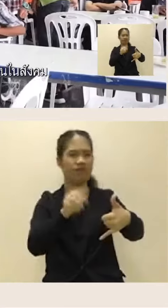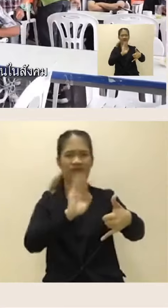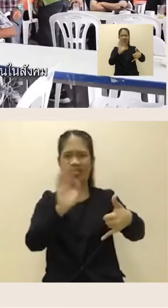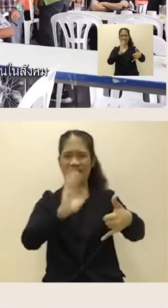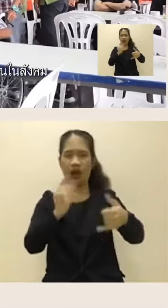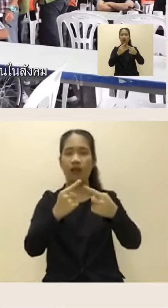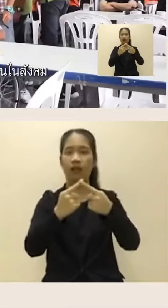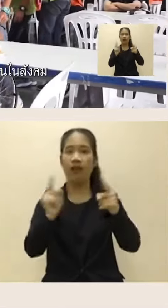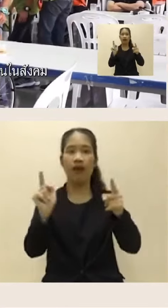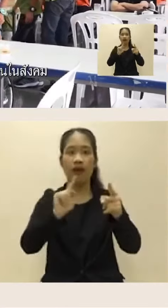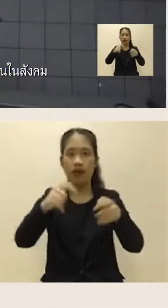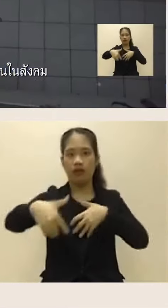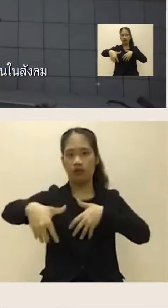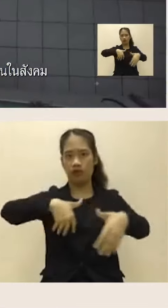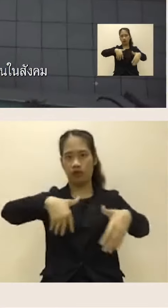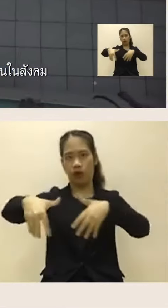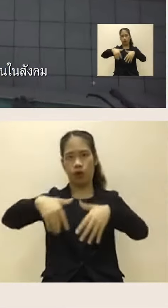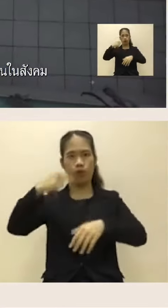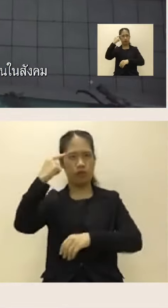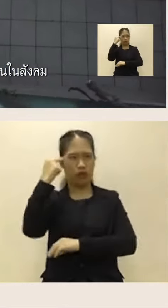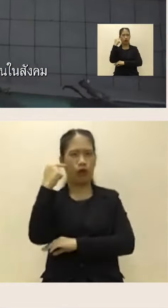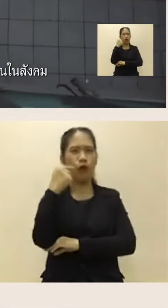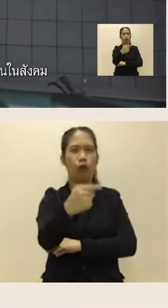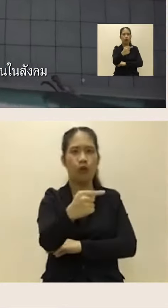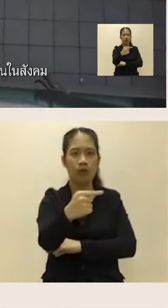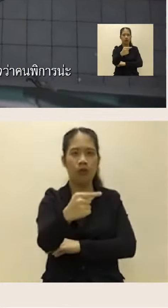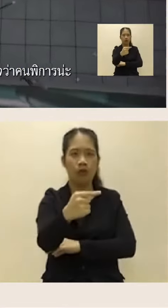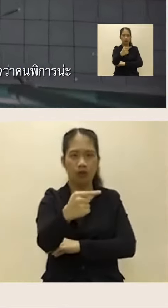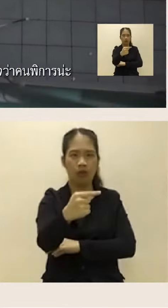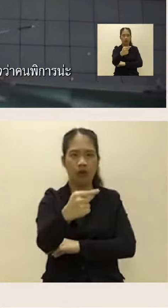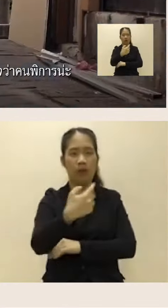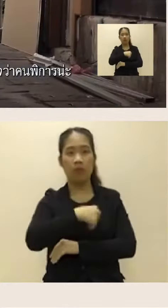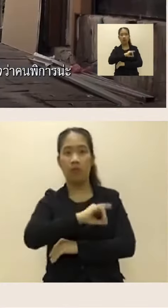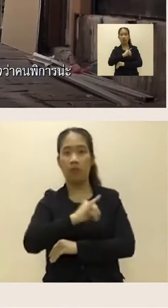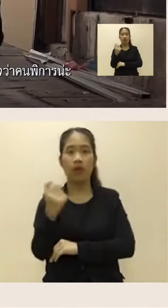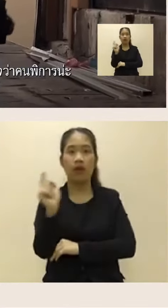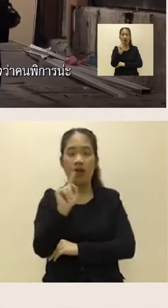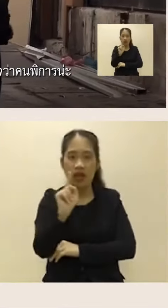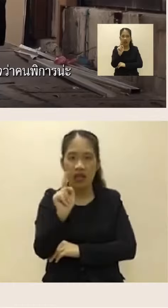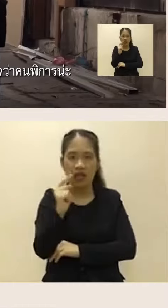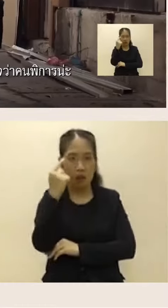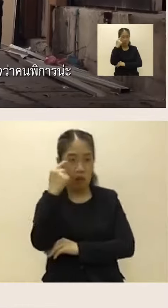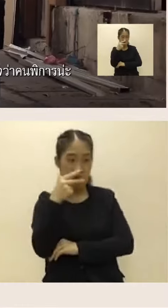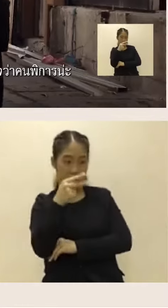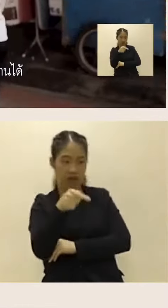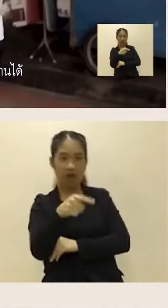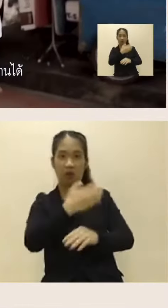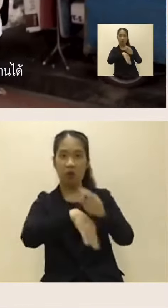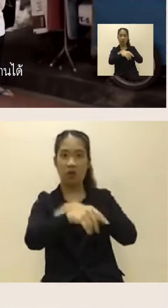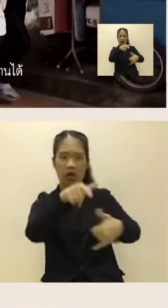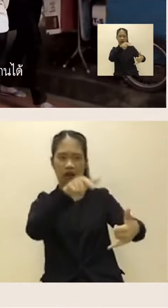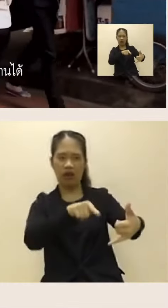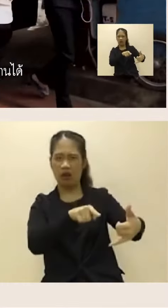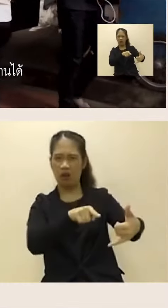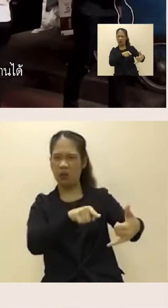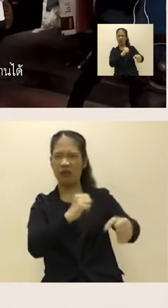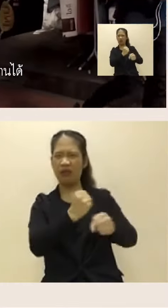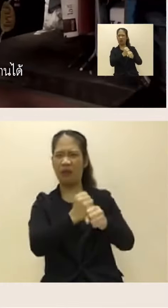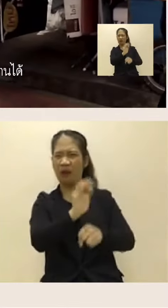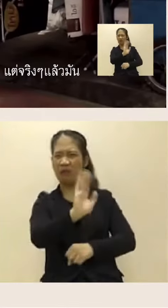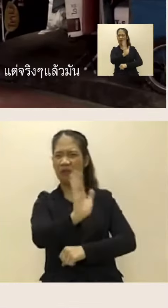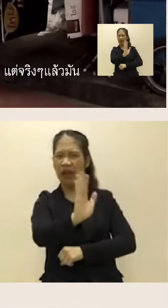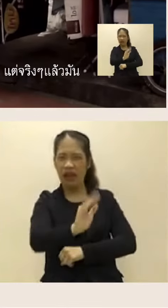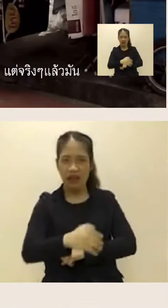ต่เป็นทัศนคติของคนในสังคมซึ่งเขาอาจจะมีความเข้าใจว่าคนพิการน่ะไม่สามารถท